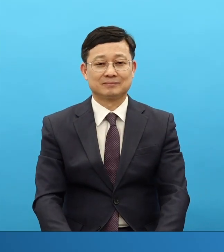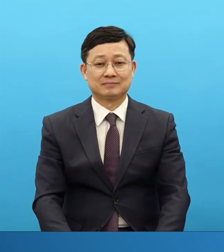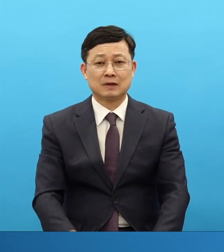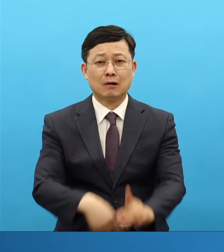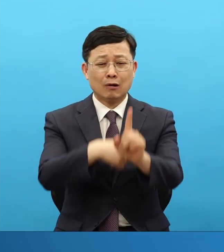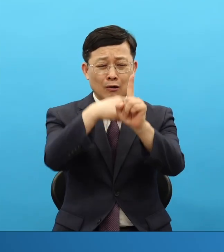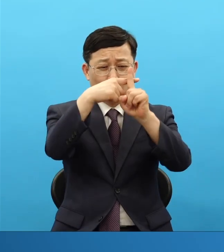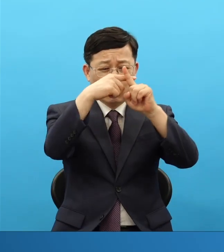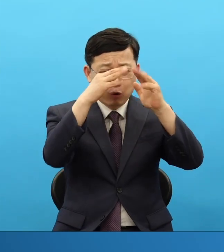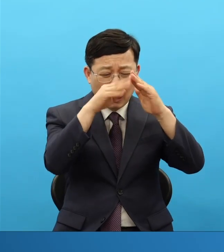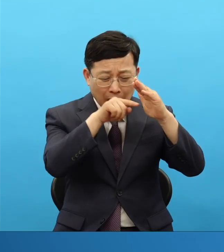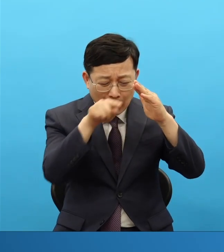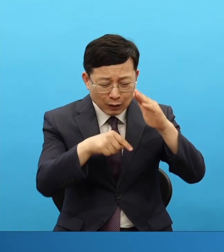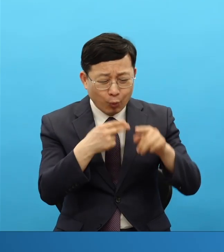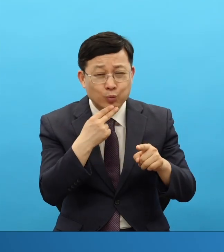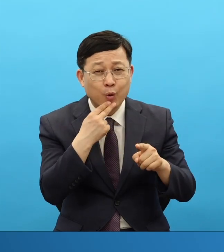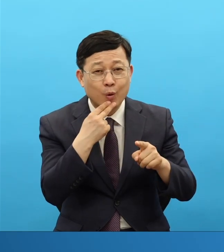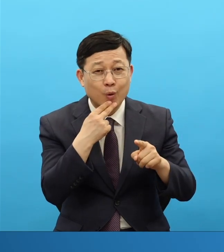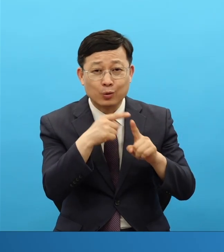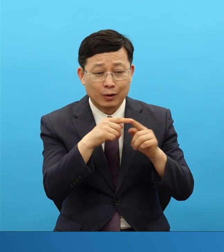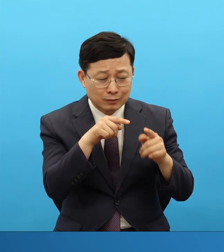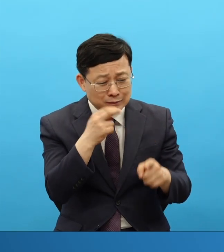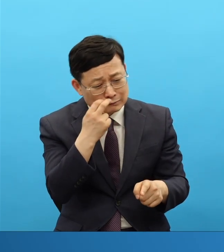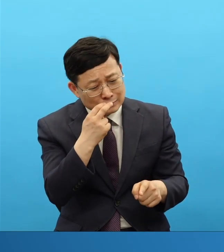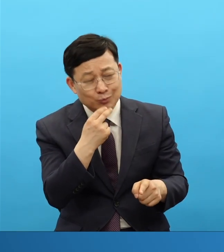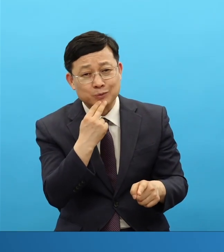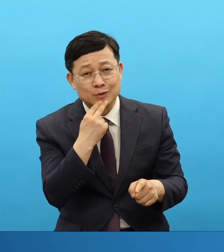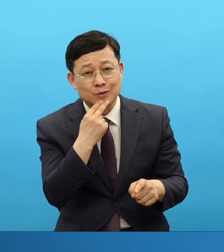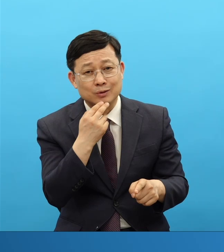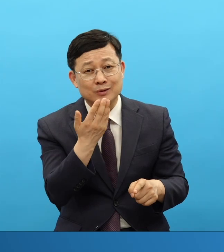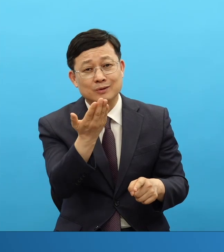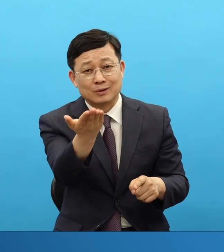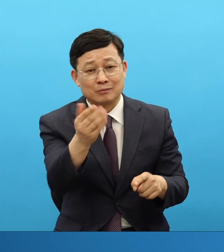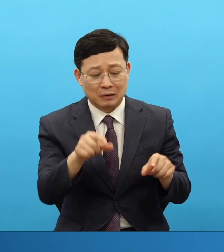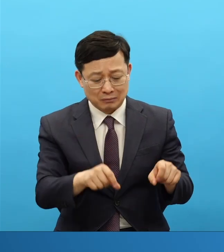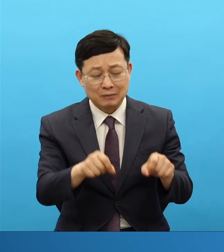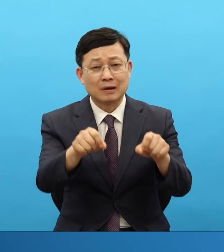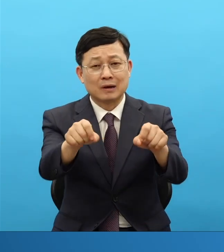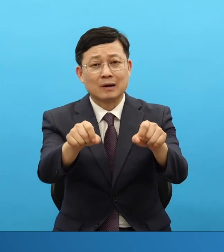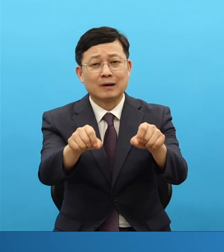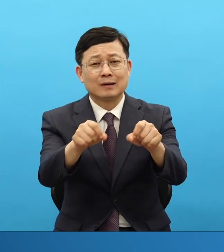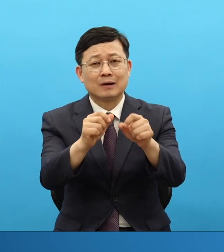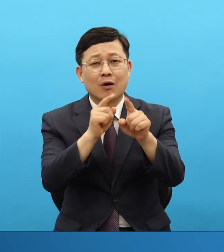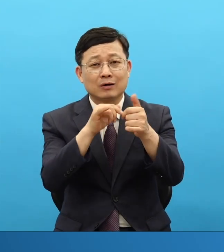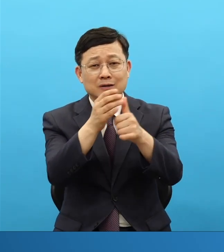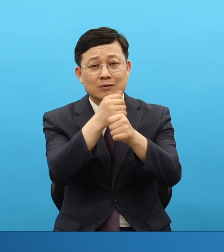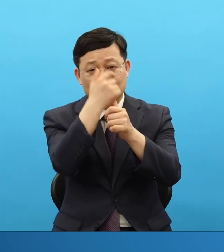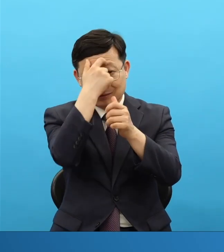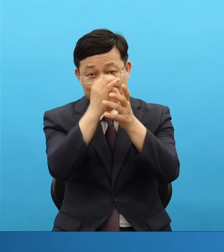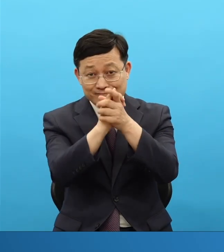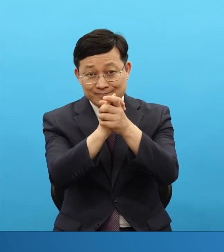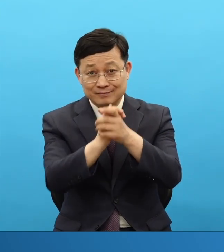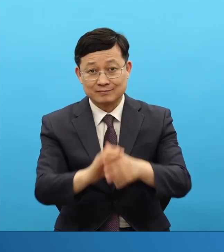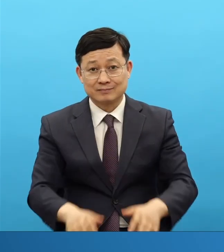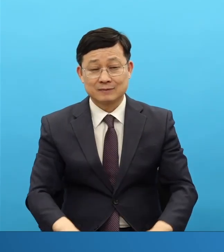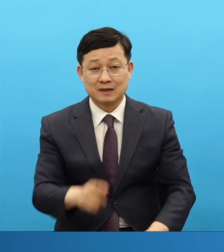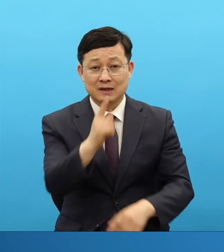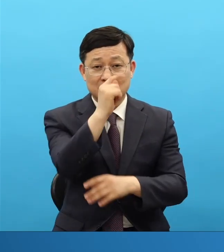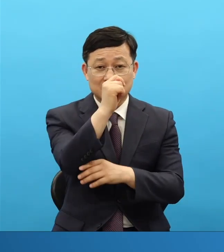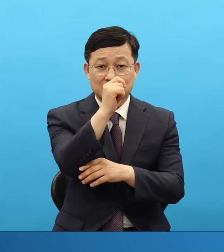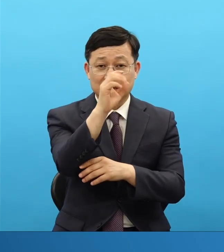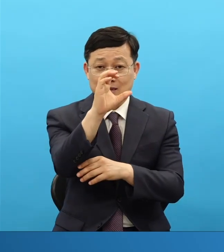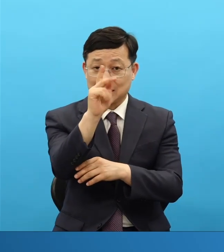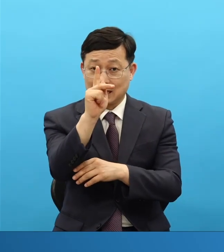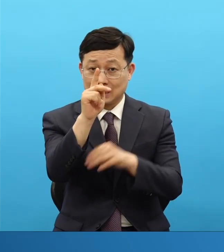이게 없어요. That right now the church lacks this. 기도해 보시기 And 바랍니다. so really pray about it. 지금 여러분들이 그 TSK 하우스 하는 이게 굉장히